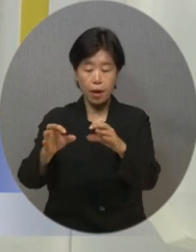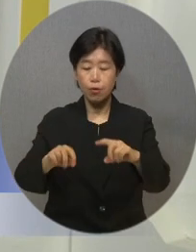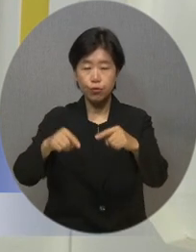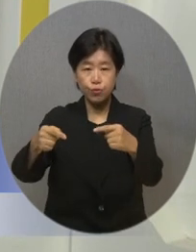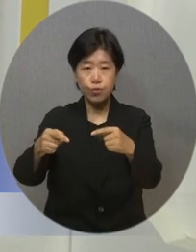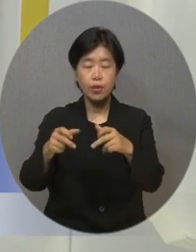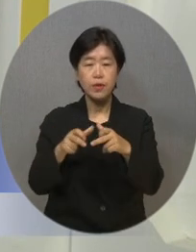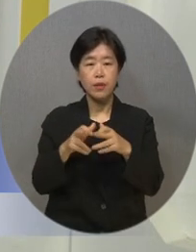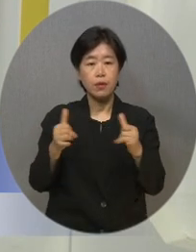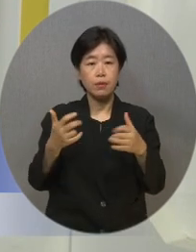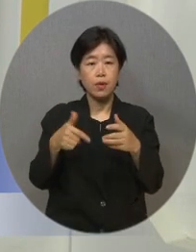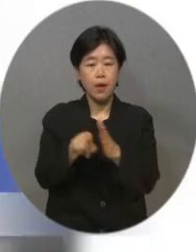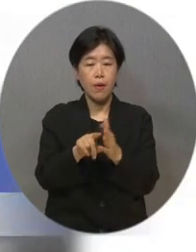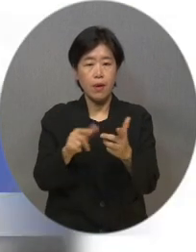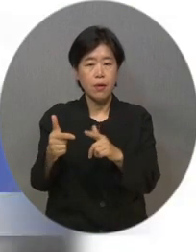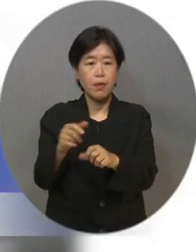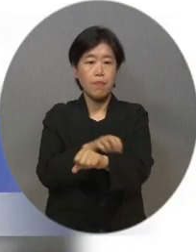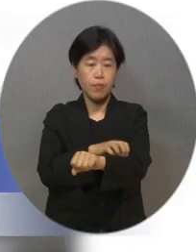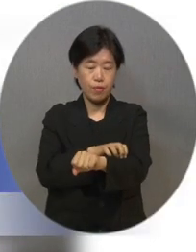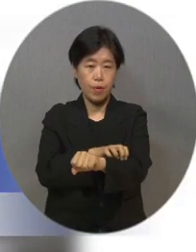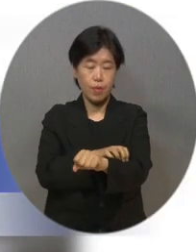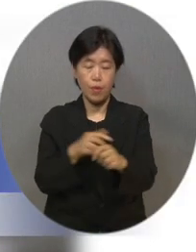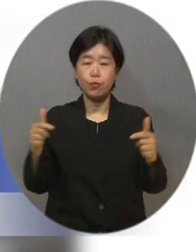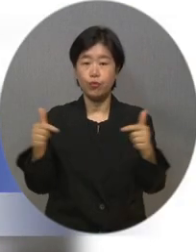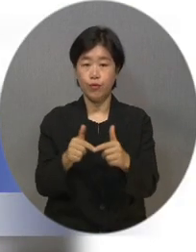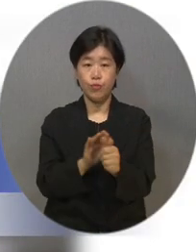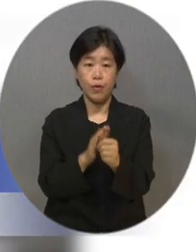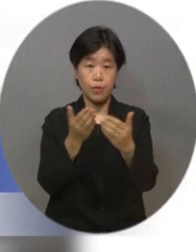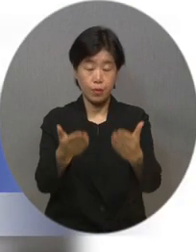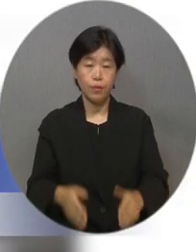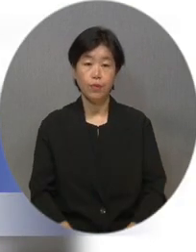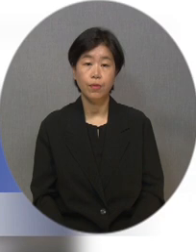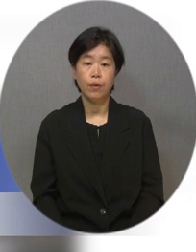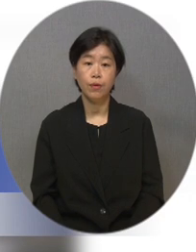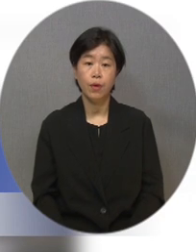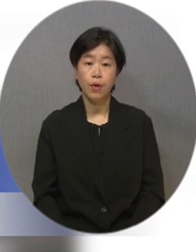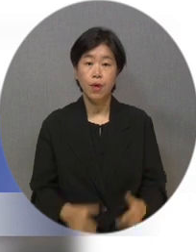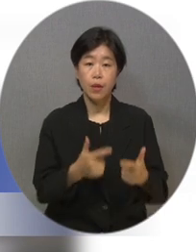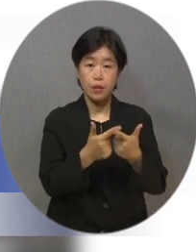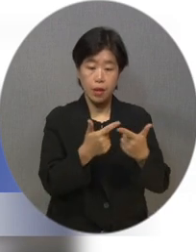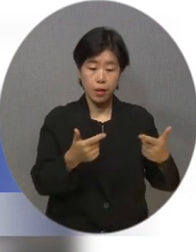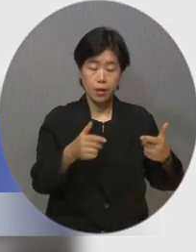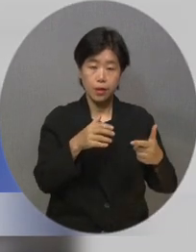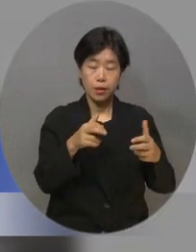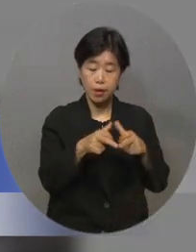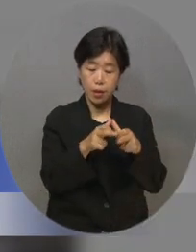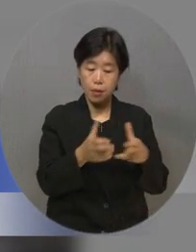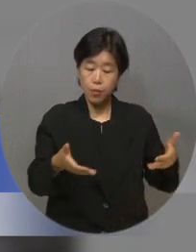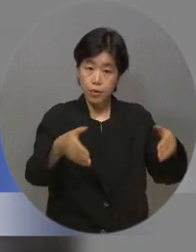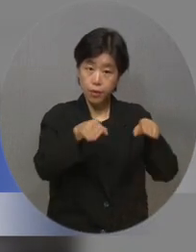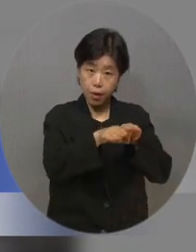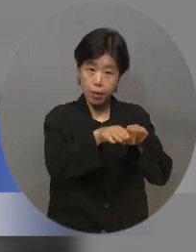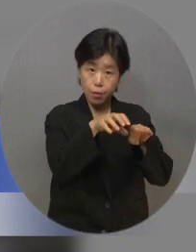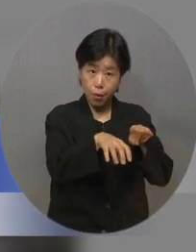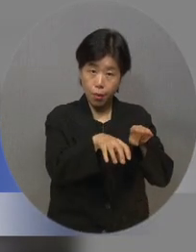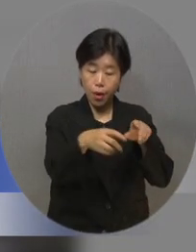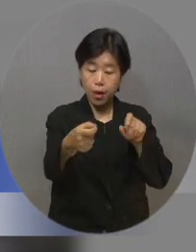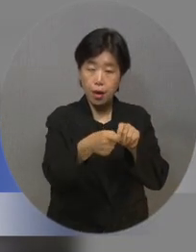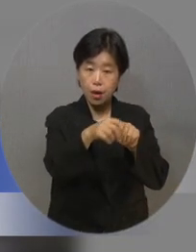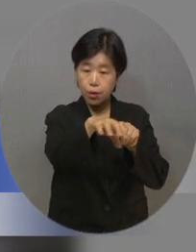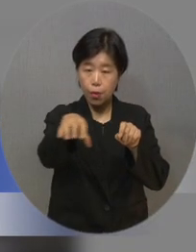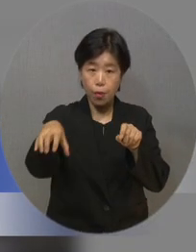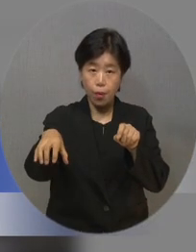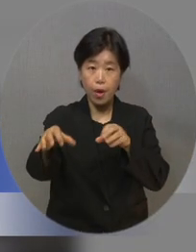개선에 나섰다는 소식입니다 이동 약자가 부산시 장애인복지관 인근 상점을 이용할 시 이칸판씩